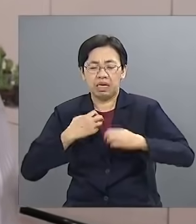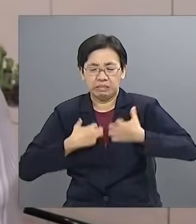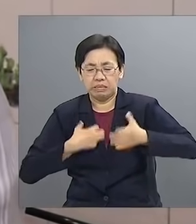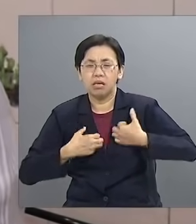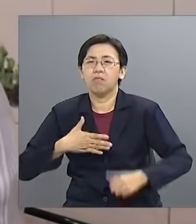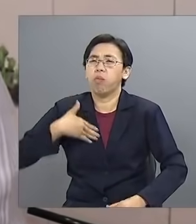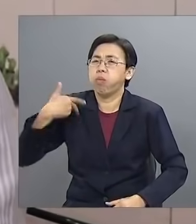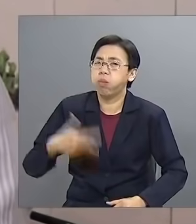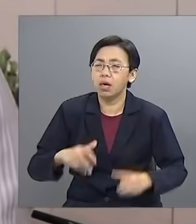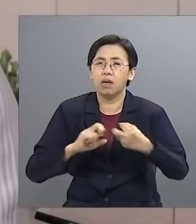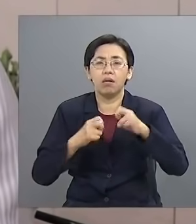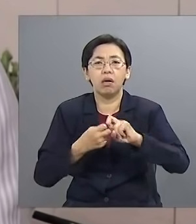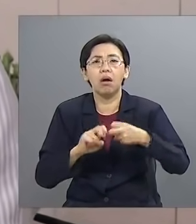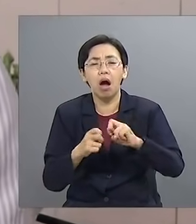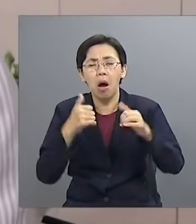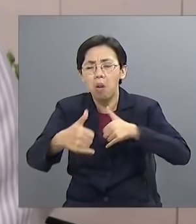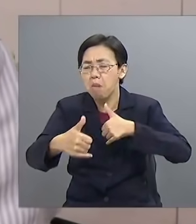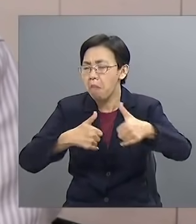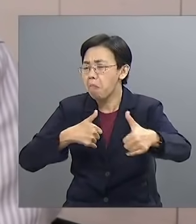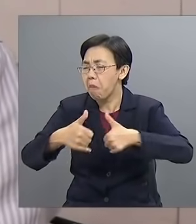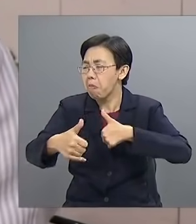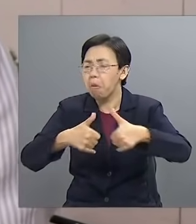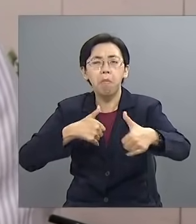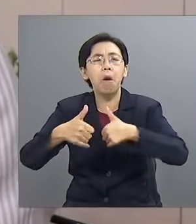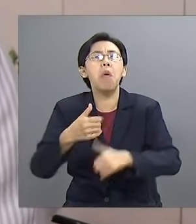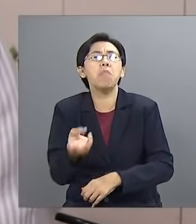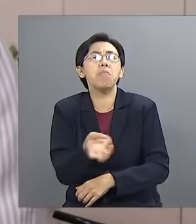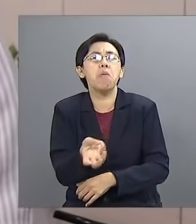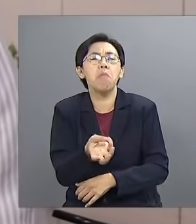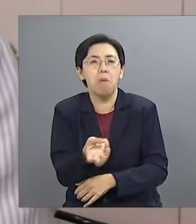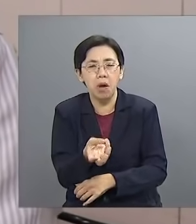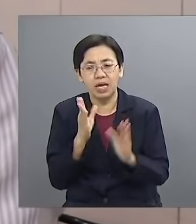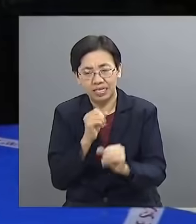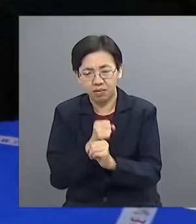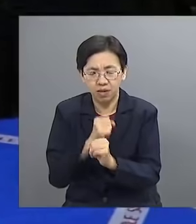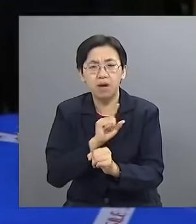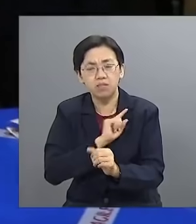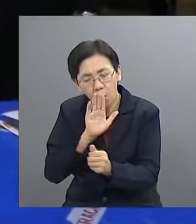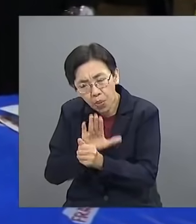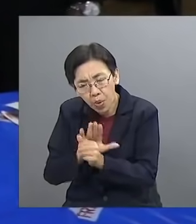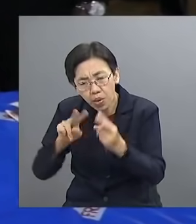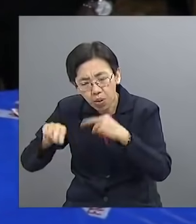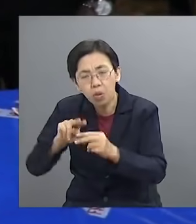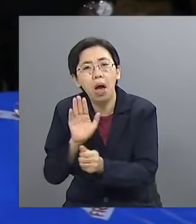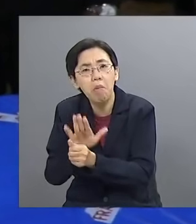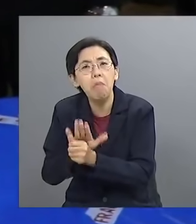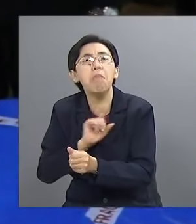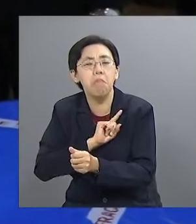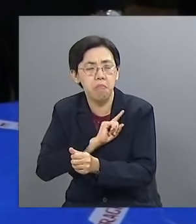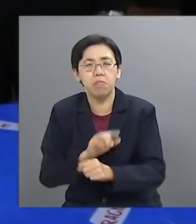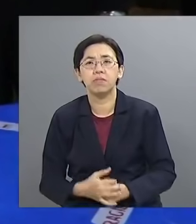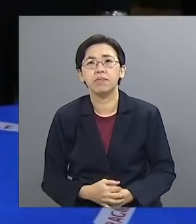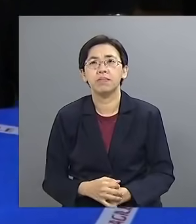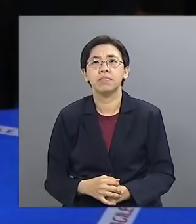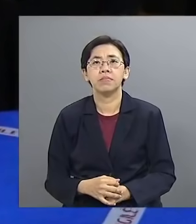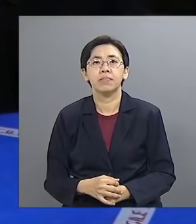ก็จะน้อยค่ะแต่ส่วนพนักงานเราก็ต้องดูแลเขาอยู ่โทษนะครับเดี๋ยวค้างไปก่อนครับ ข